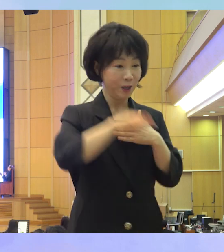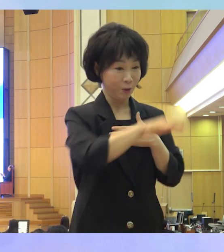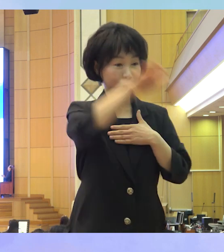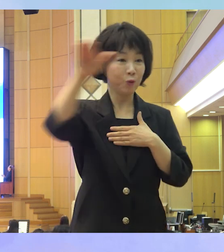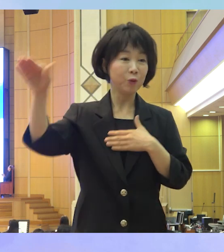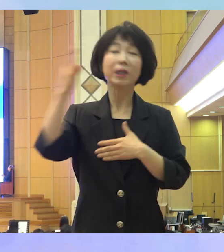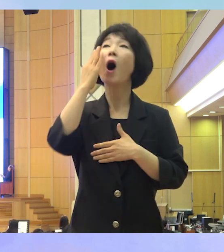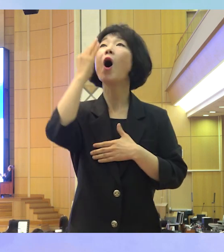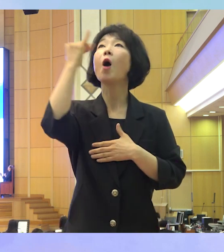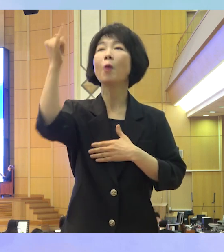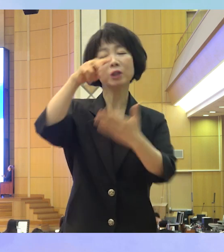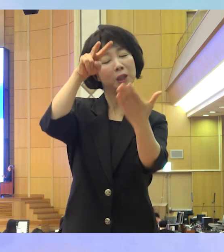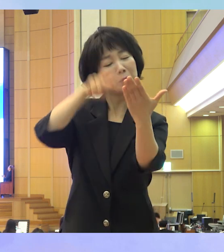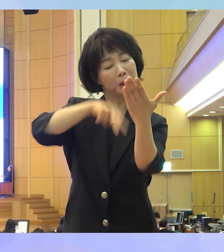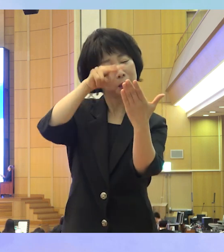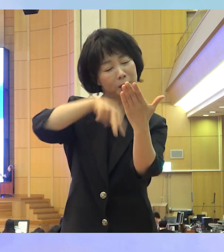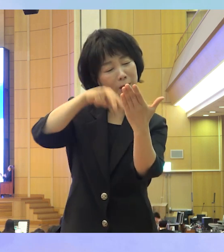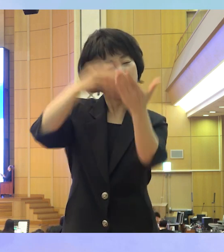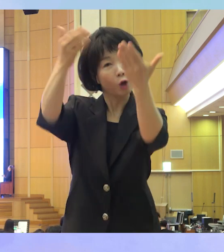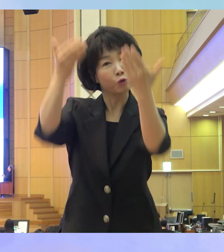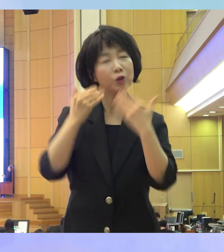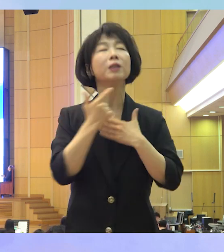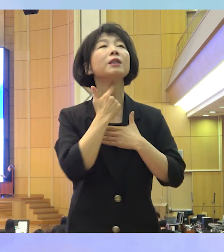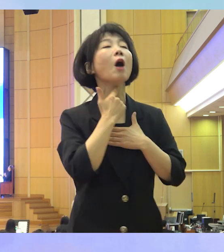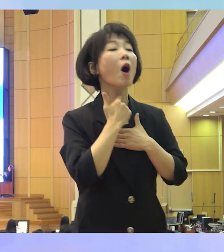귀하다 우리 어머님이